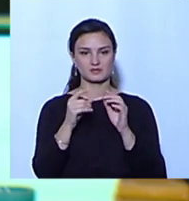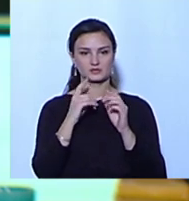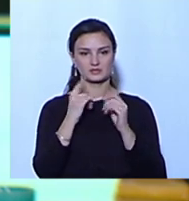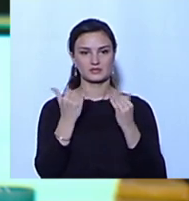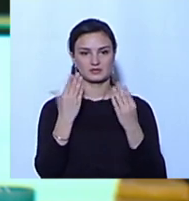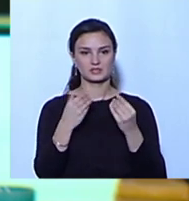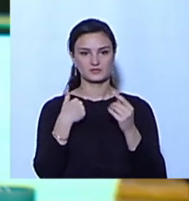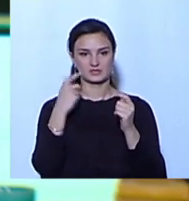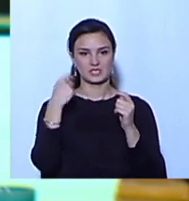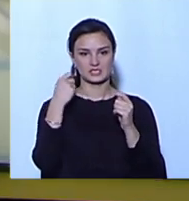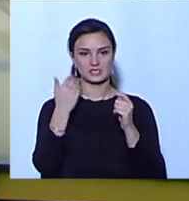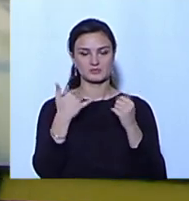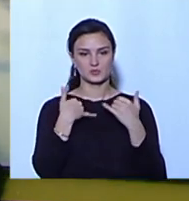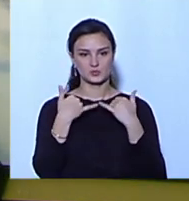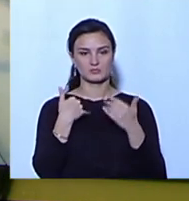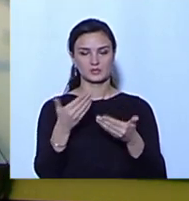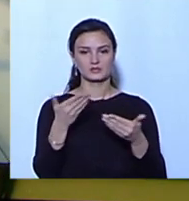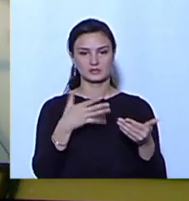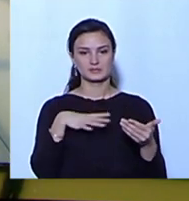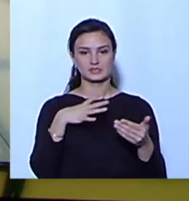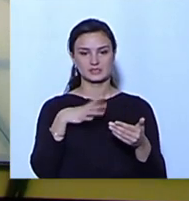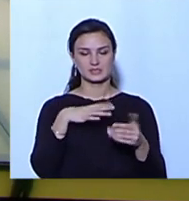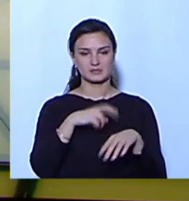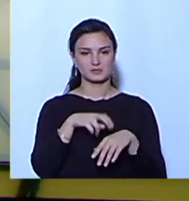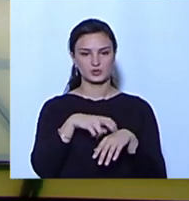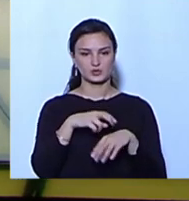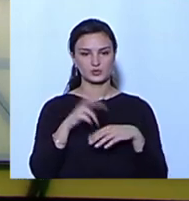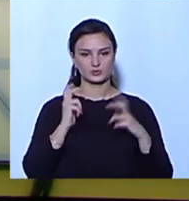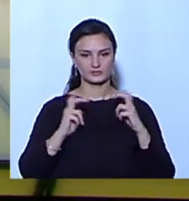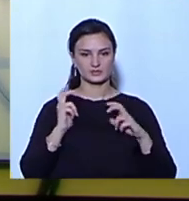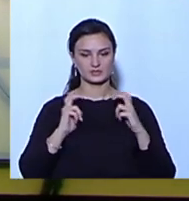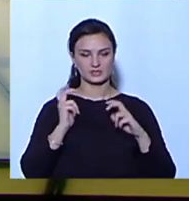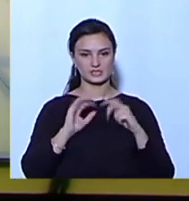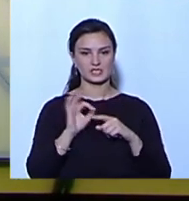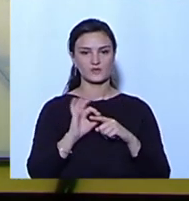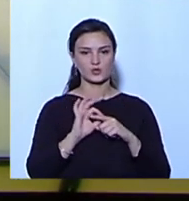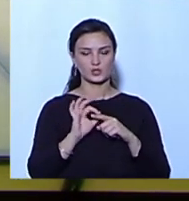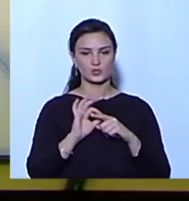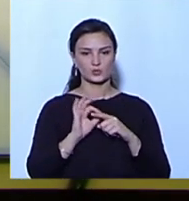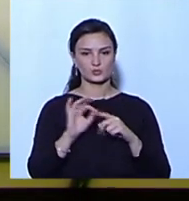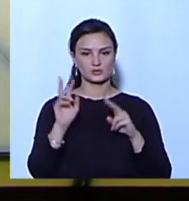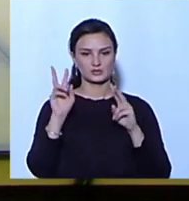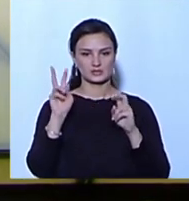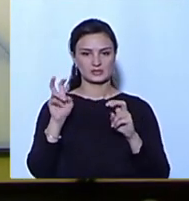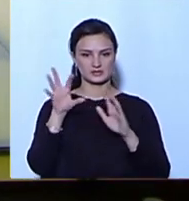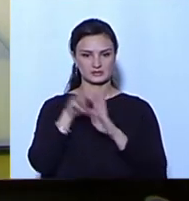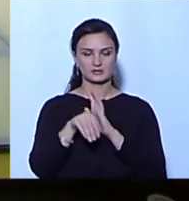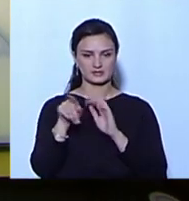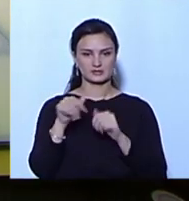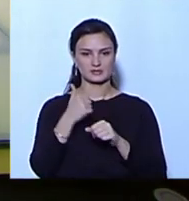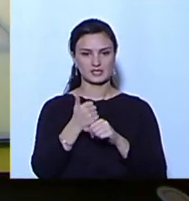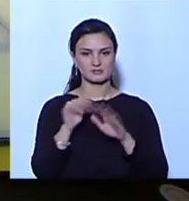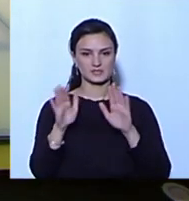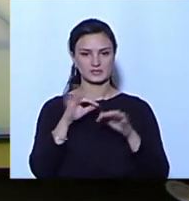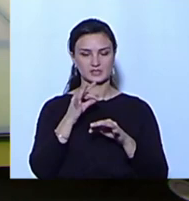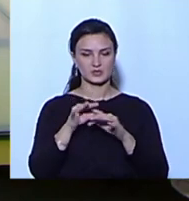დაგვეხმარება დღევანდელი ჩვენი გადაცემის სტუმარი, თბილისის სახელმწიფო სამედიცინო უნივერსიტეტის ნევროლოგიური დეპარტამენტის ხელმძღვანელი, ამავე